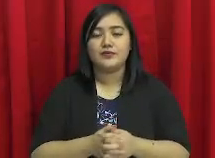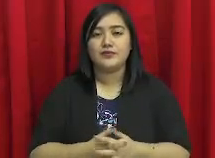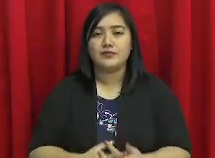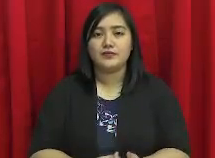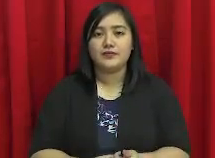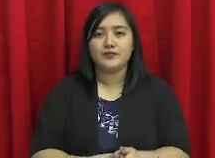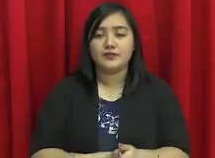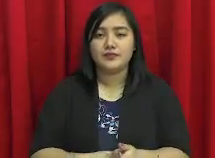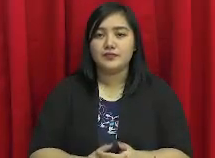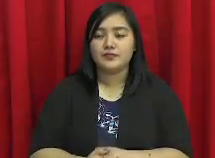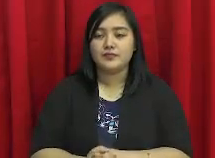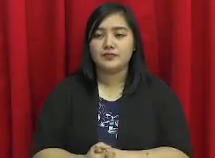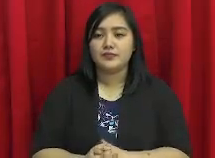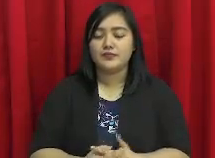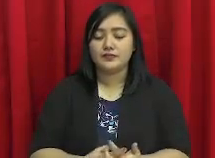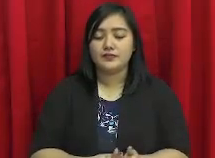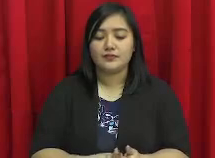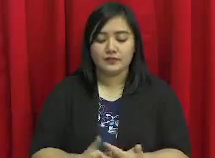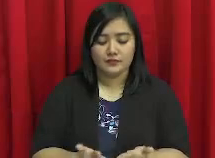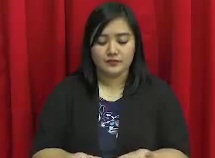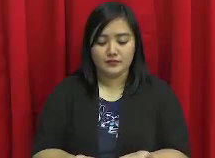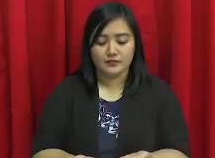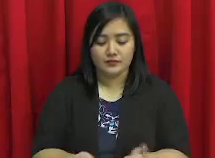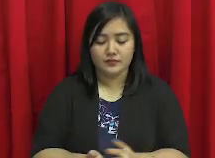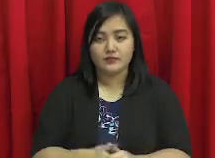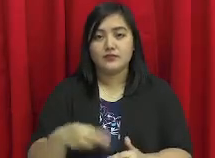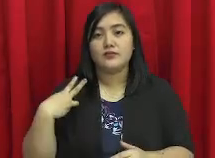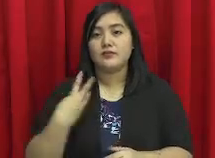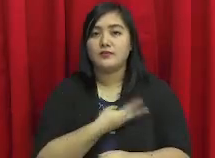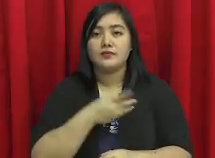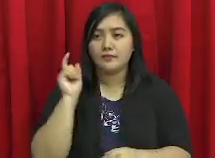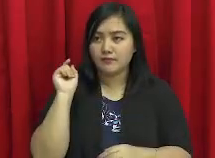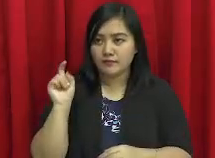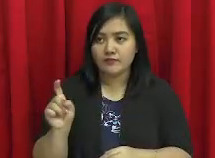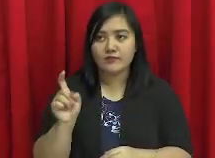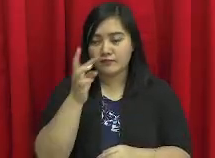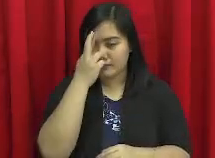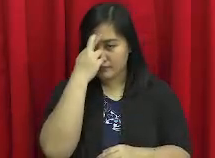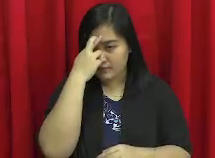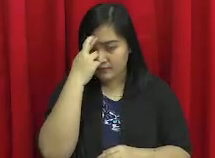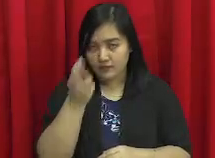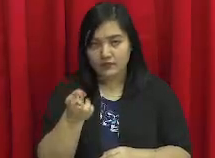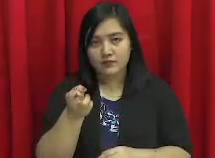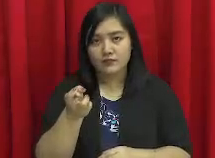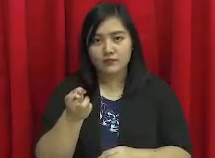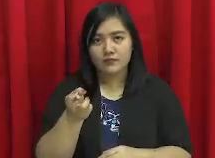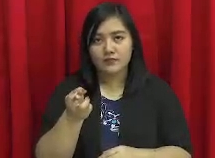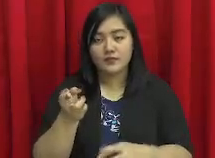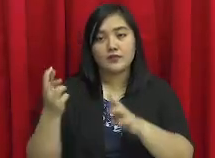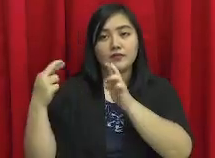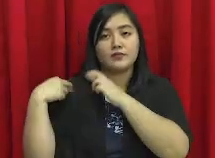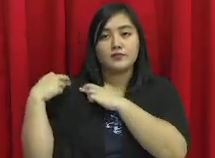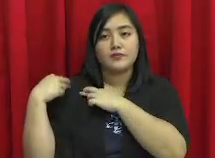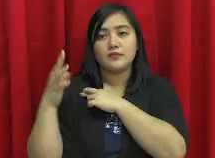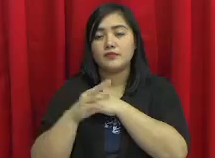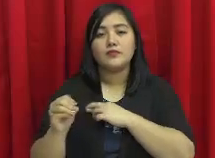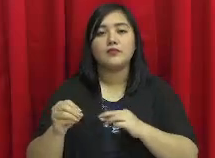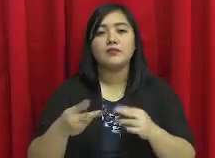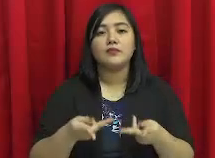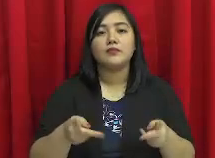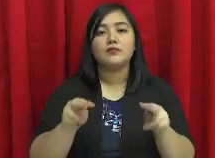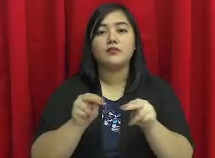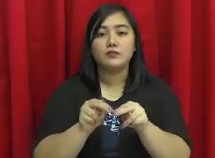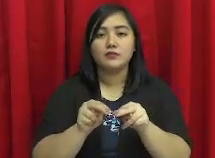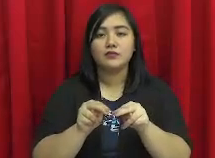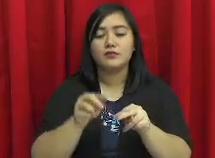na makita po natin dito yung responsibility at position ng ipinaglagay sa nilagay sa atin ng Diyos. At gaano kay